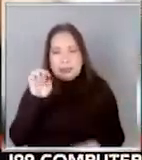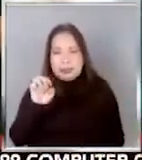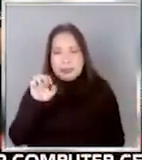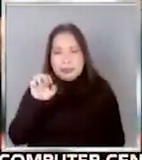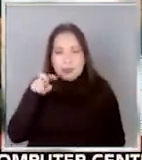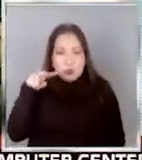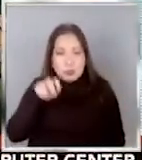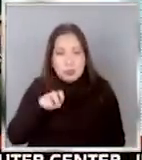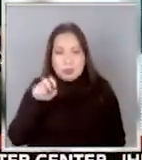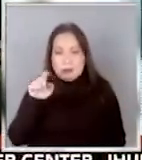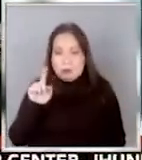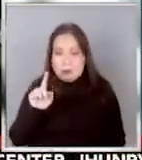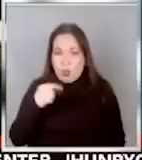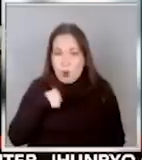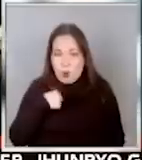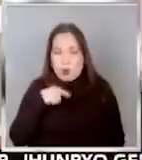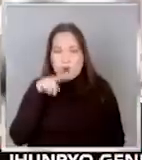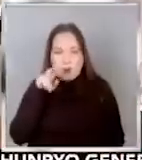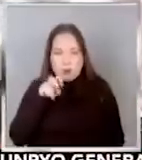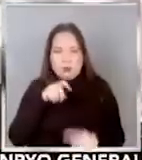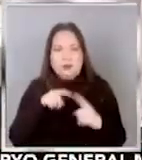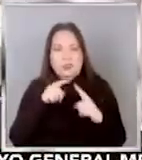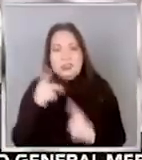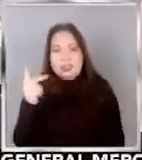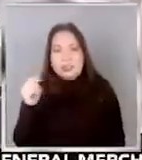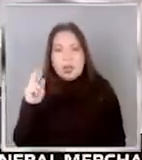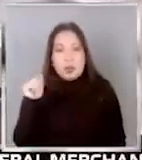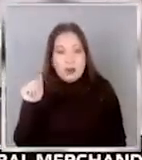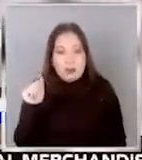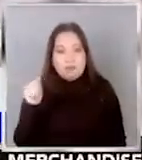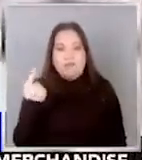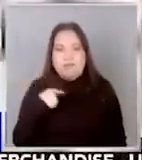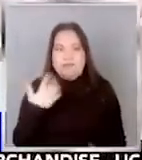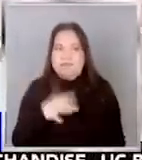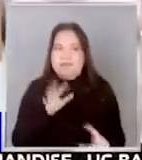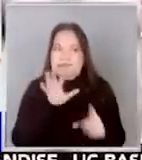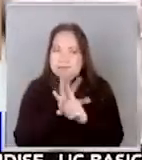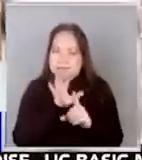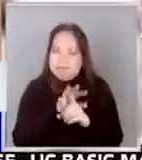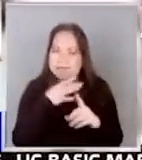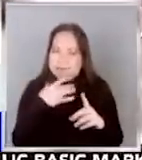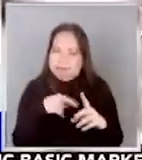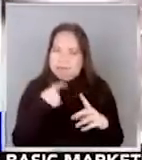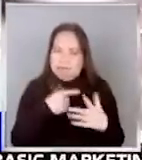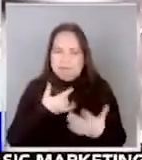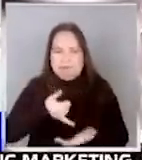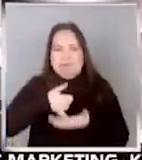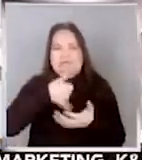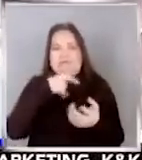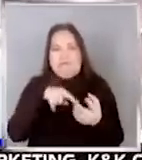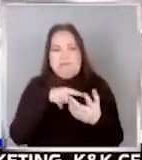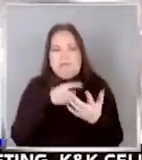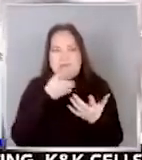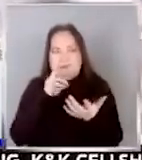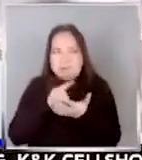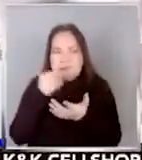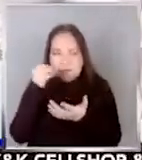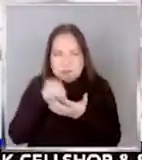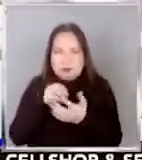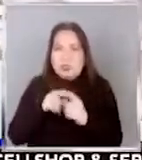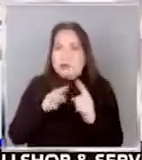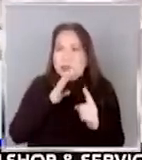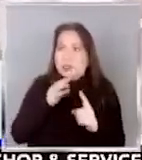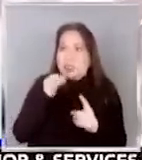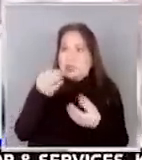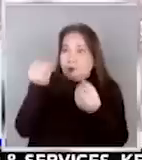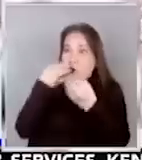ang Most Outstanding Female Documentarist. Bawat parangal na binibigay ninyo sa amin, lagi namin isa sa isip na magbibigay pa kami ng